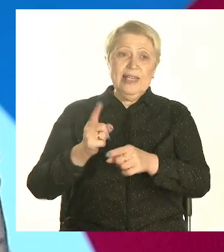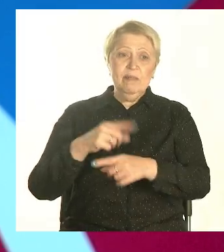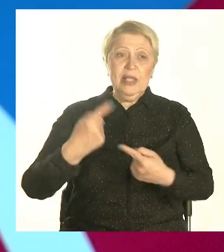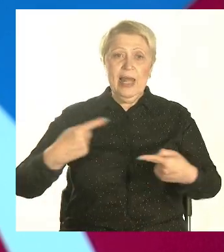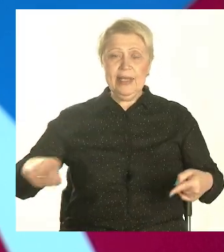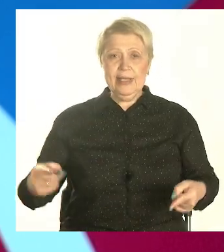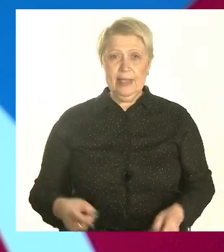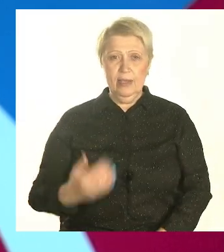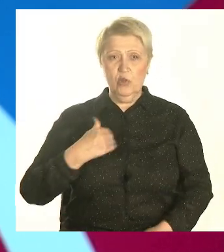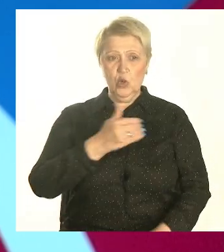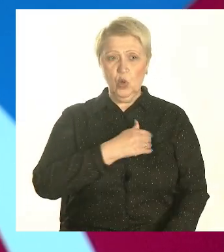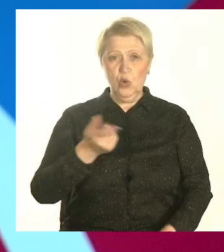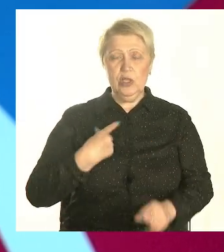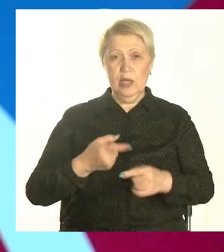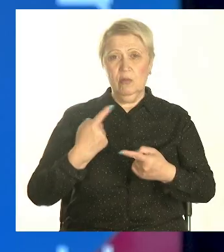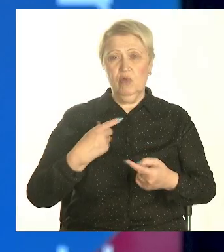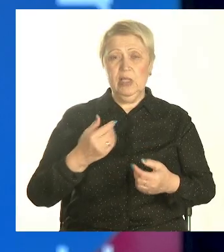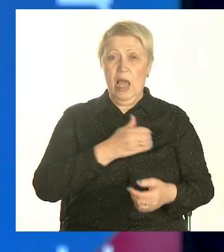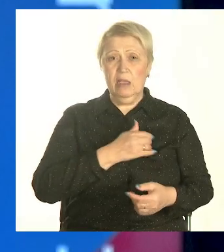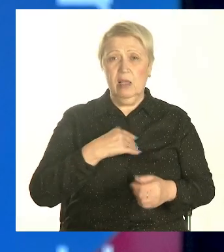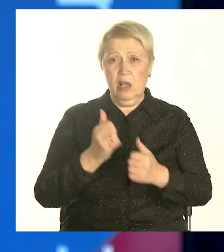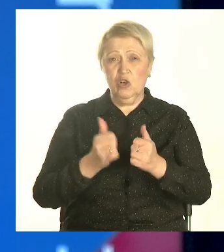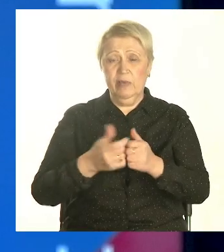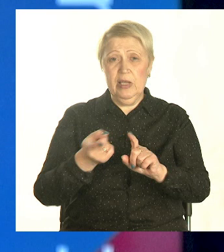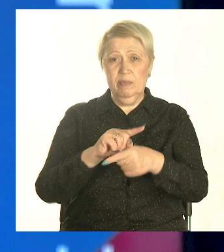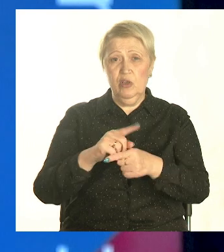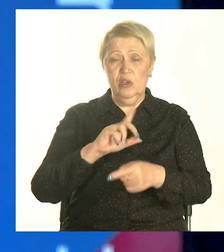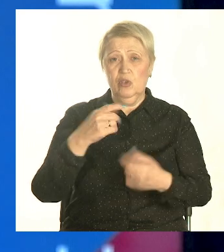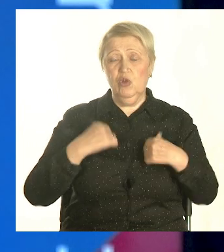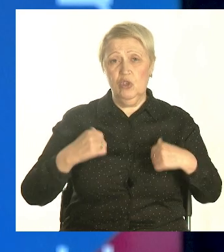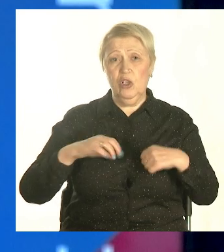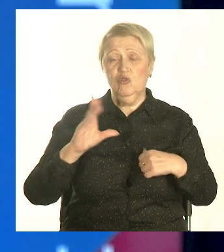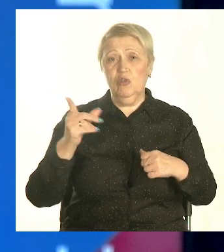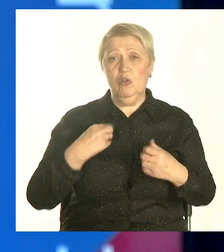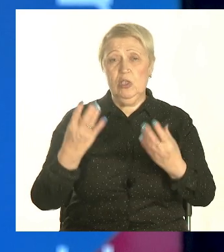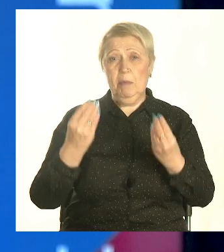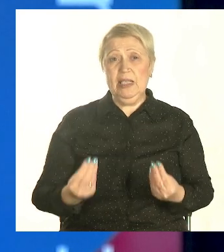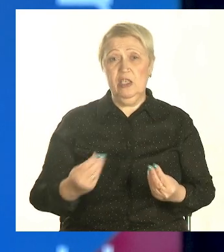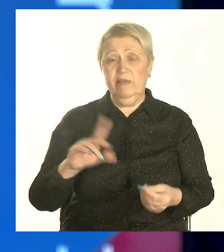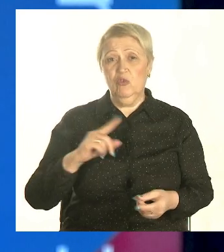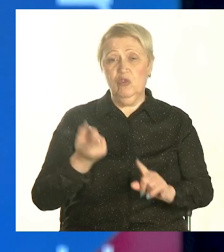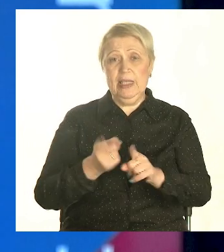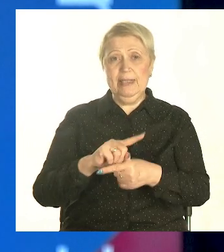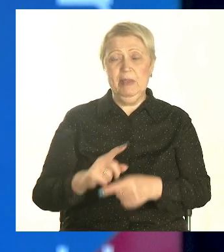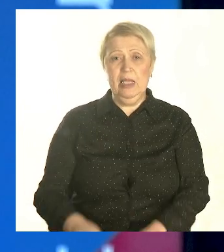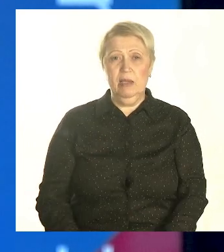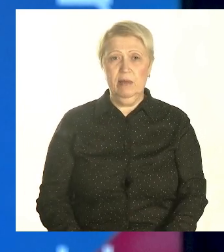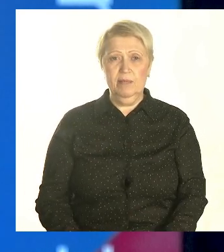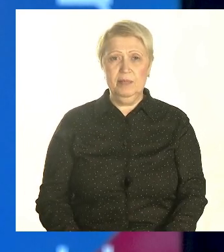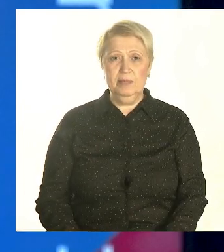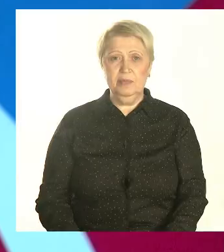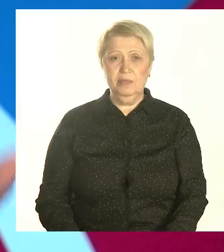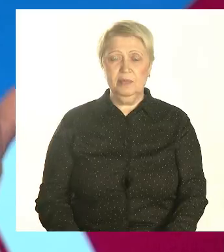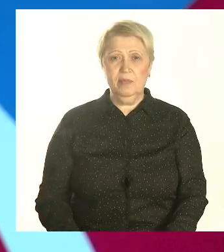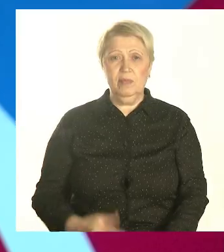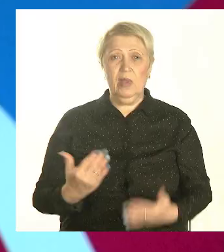Естественно, хочется от любого изменения ожидать как-то позитивных изменений. Прошу прощения за тавтологию. Вот. Ну, хорошо. То есть,